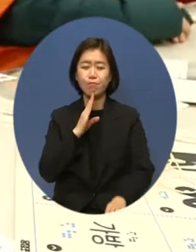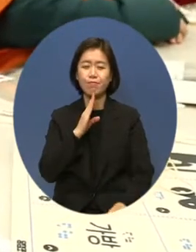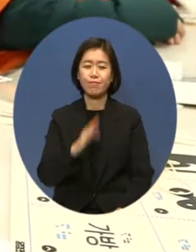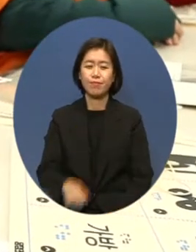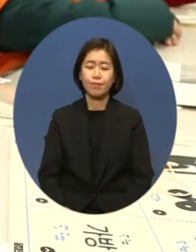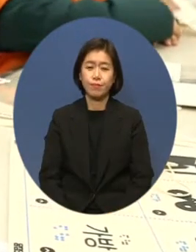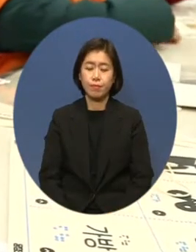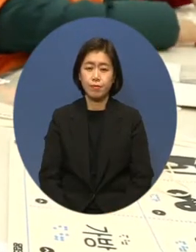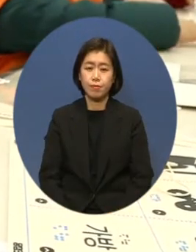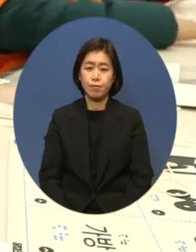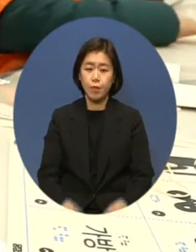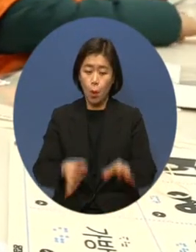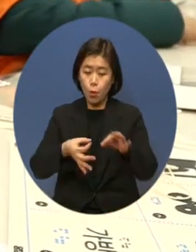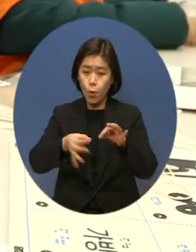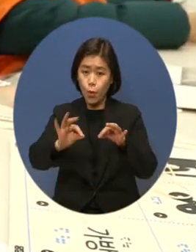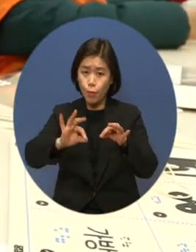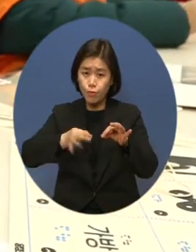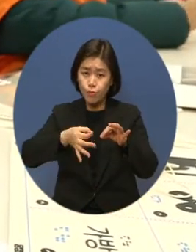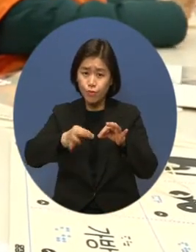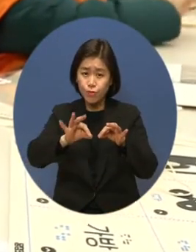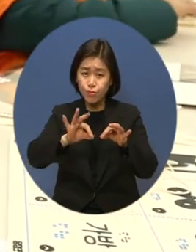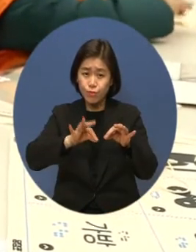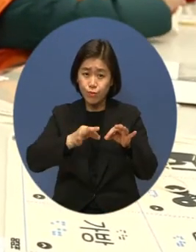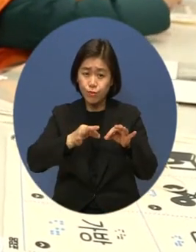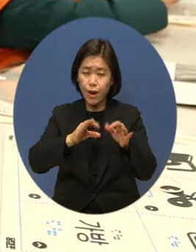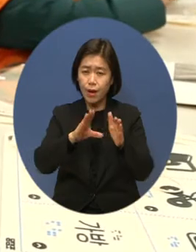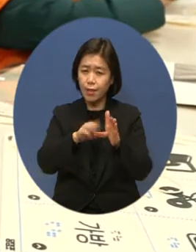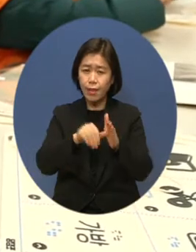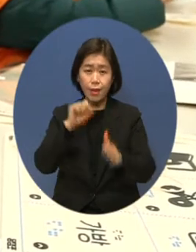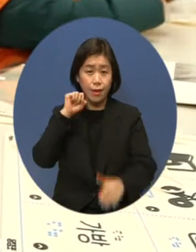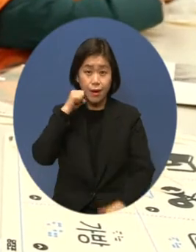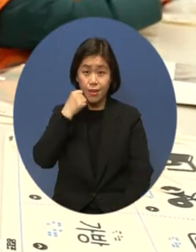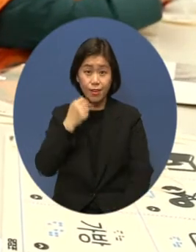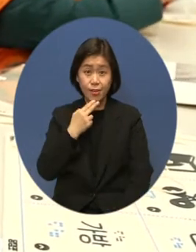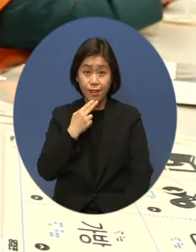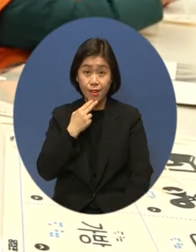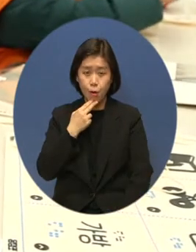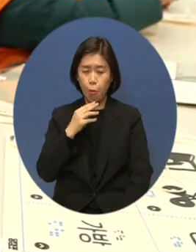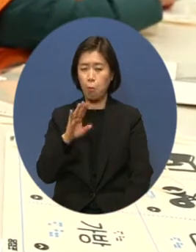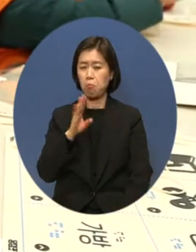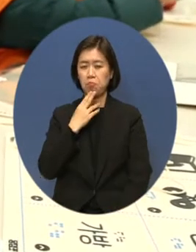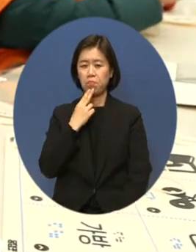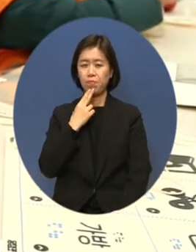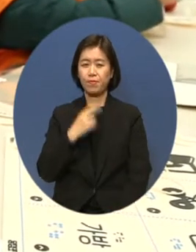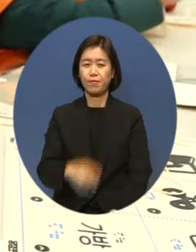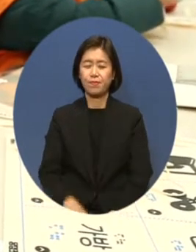네. 뭐 지금 바느질도 하면서 지금 하는데 어려운 건 없어요?